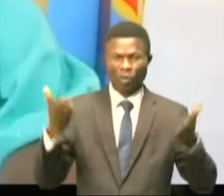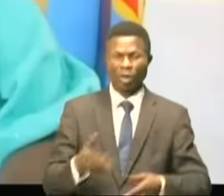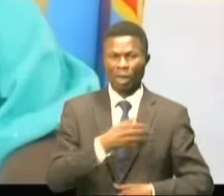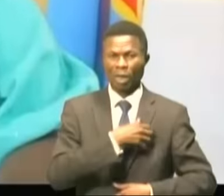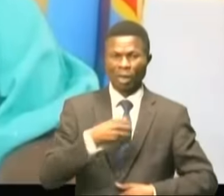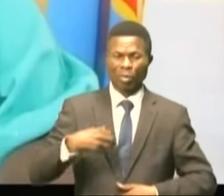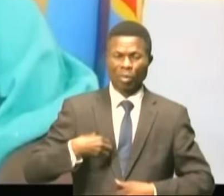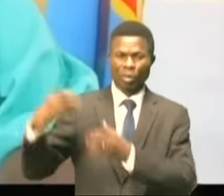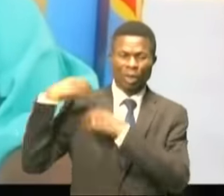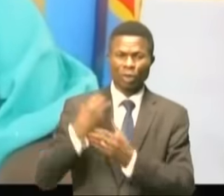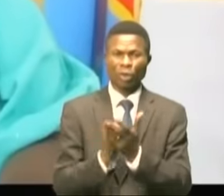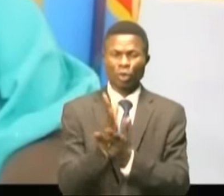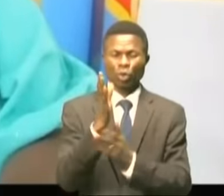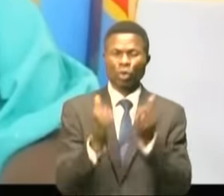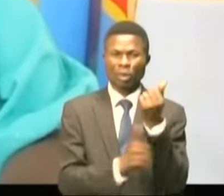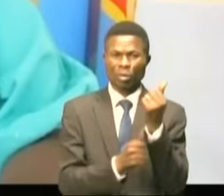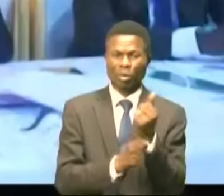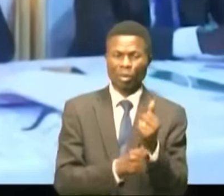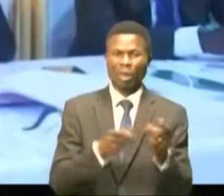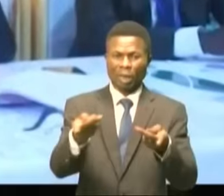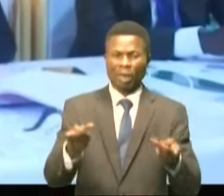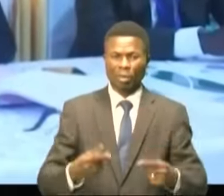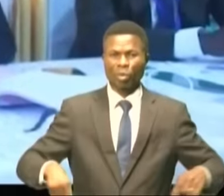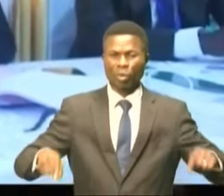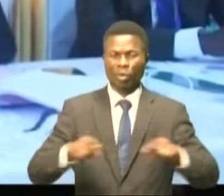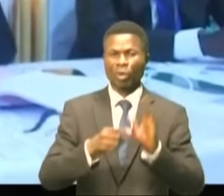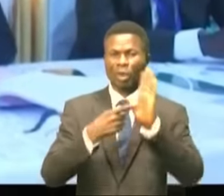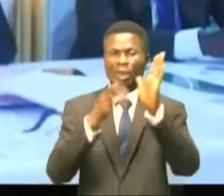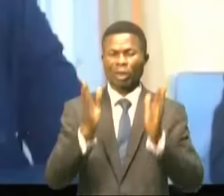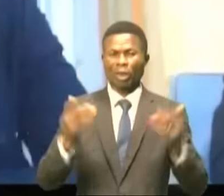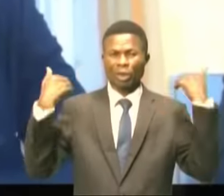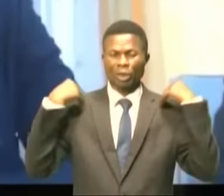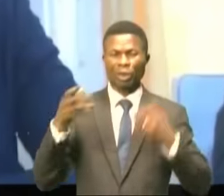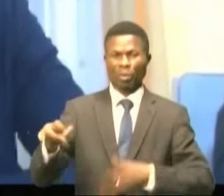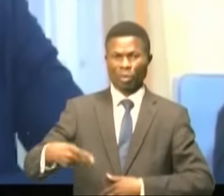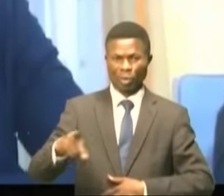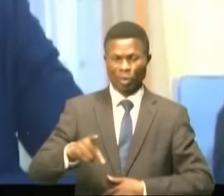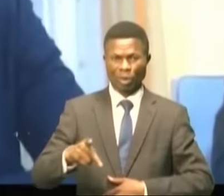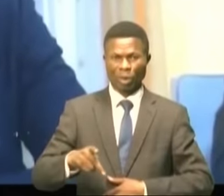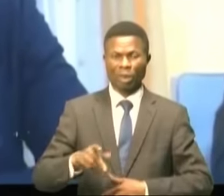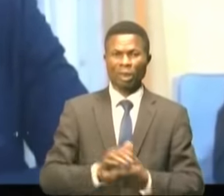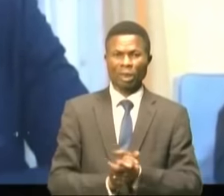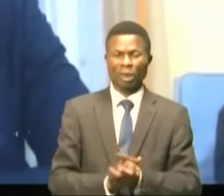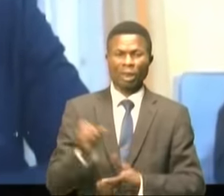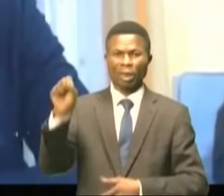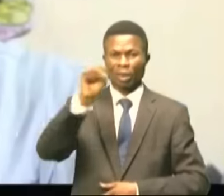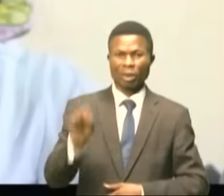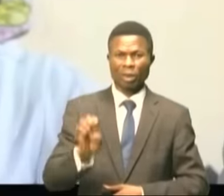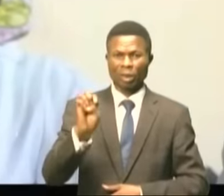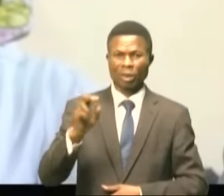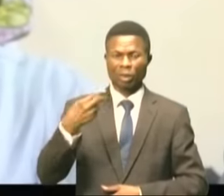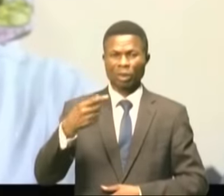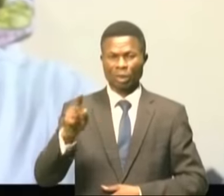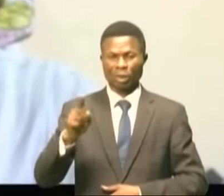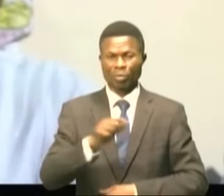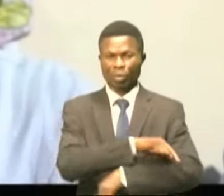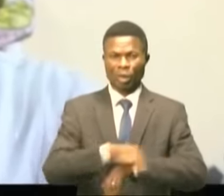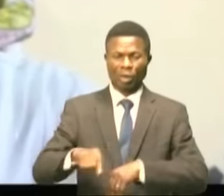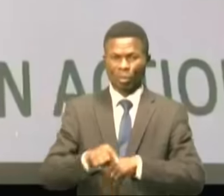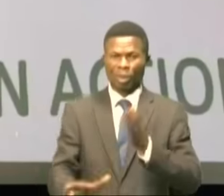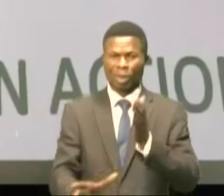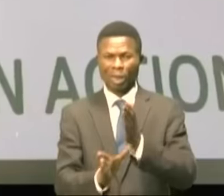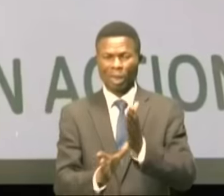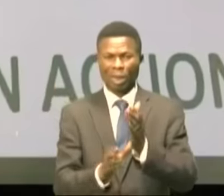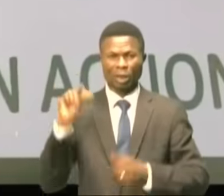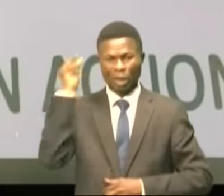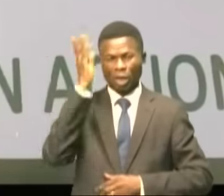des ressources humaines au ministère de l'Environnement, le représentant de l'autorité provinciale à la personne de Serge Farini, directeur de cabinet adjoint du gouverneur de province.